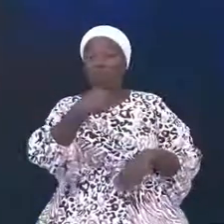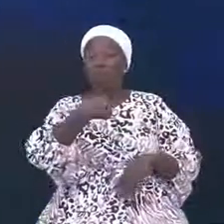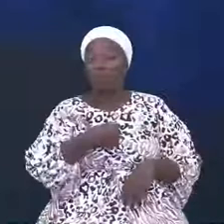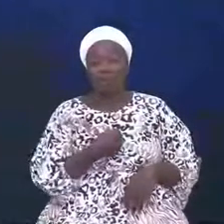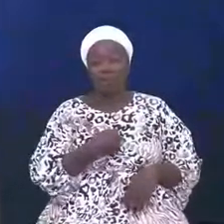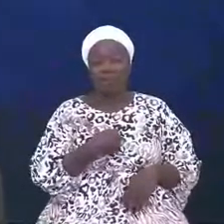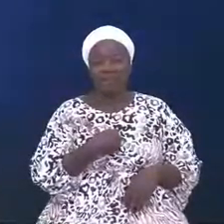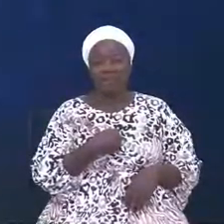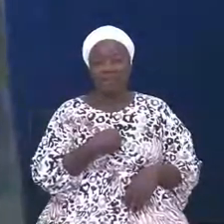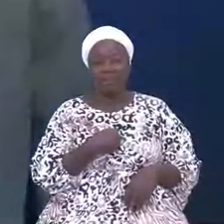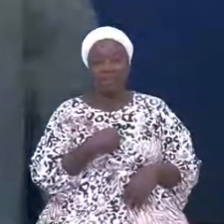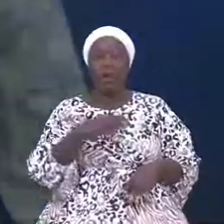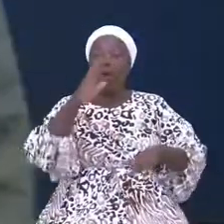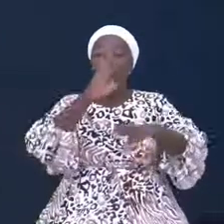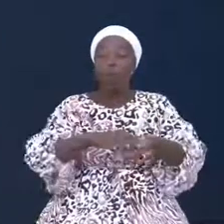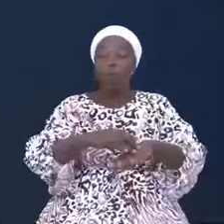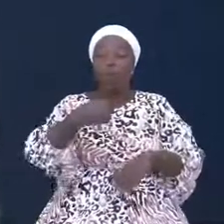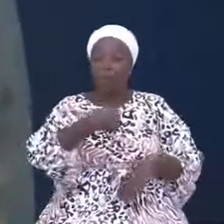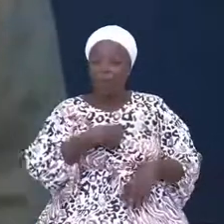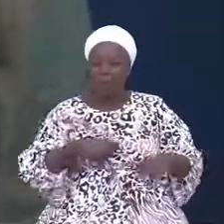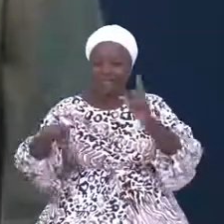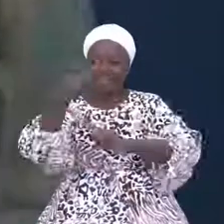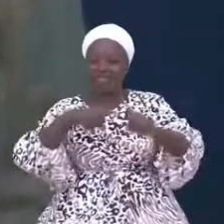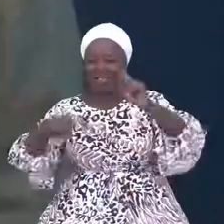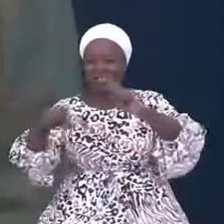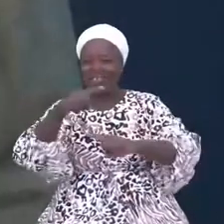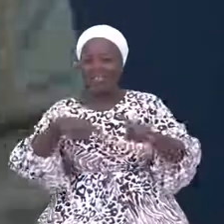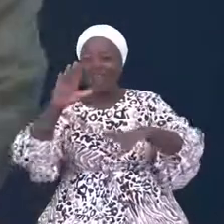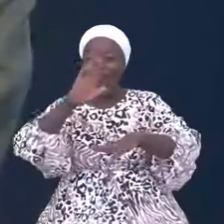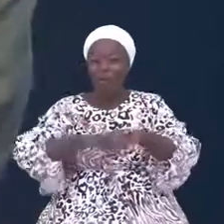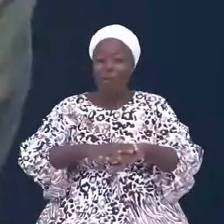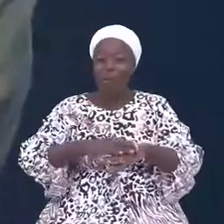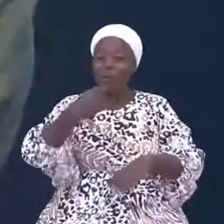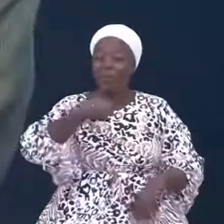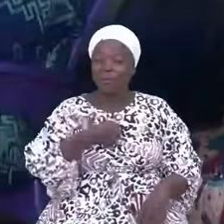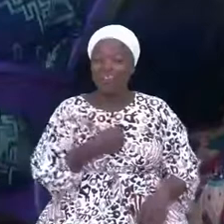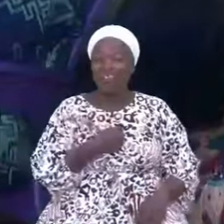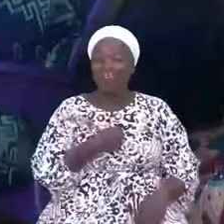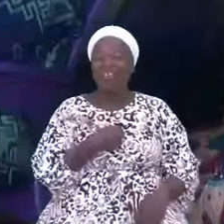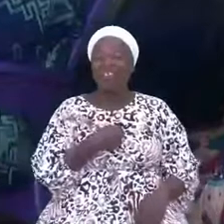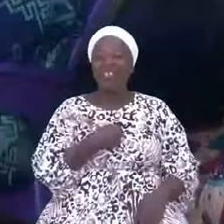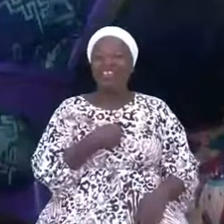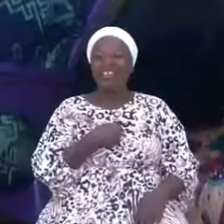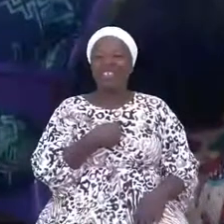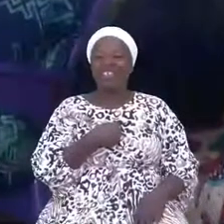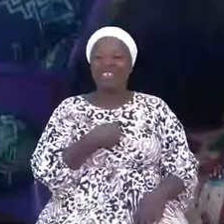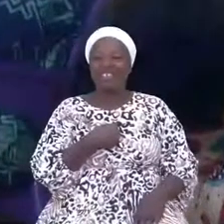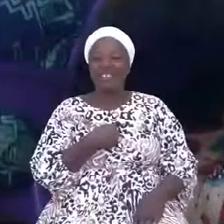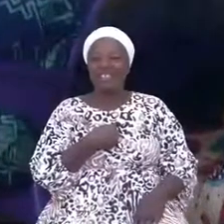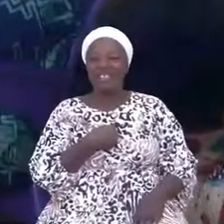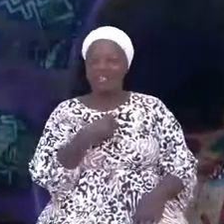âmes. Oh Dieu, aie pitié de moi. De moi. Dis, de